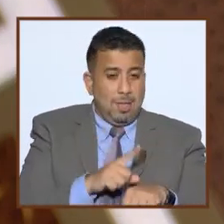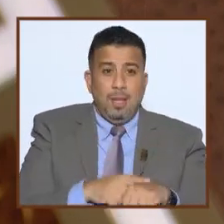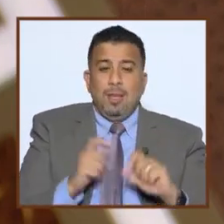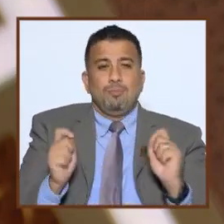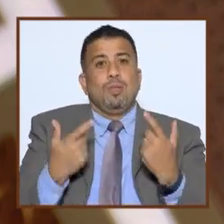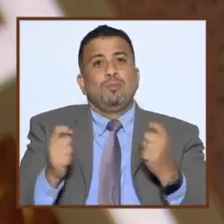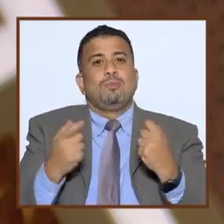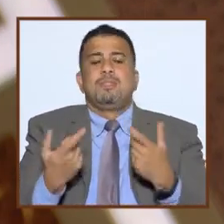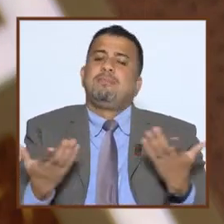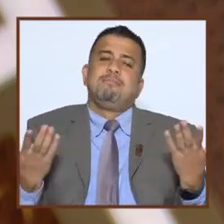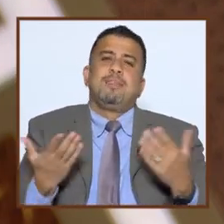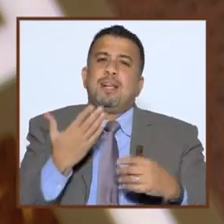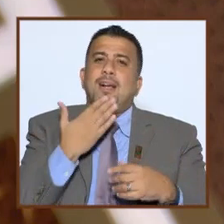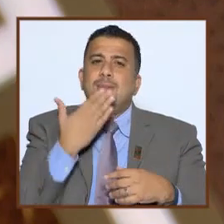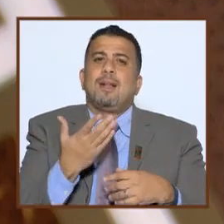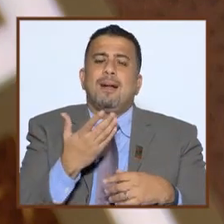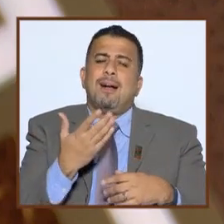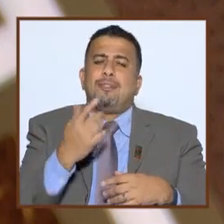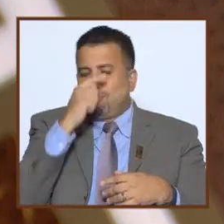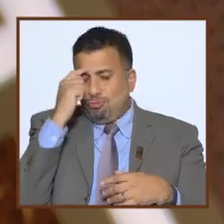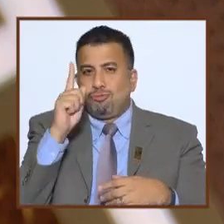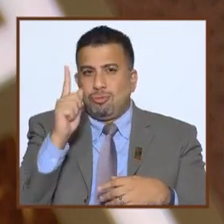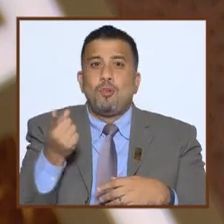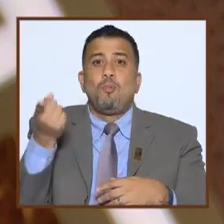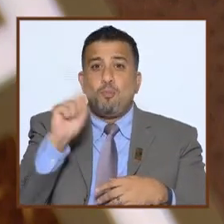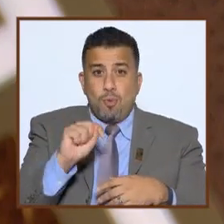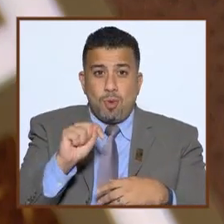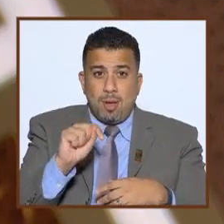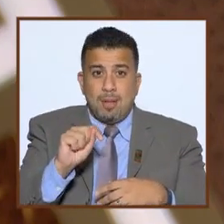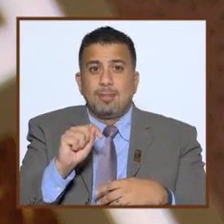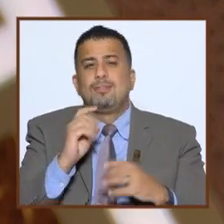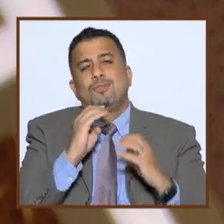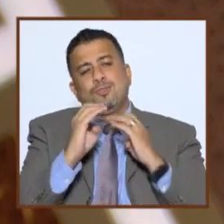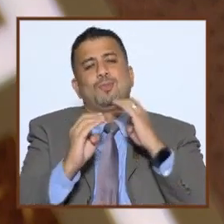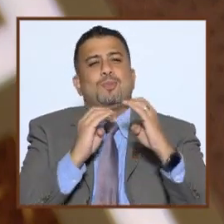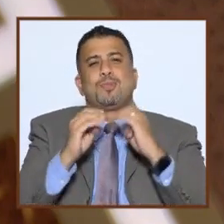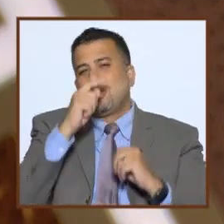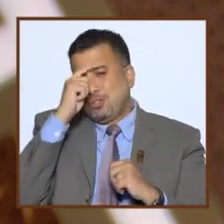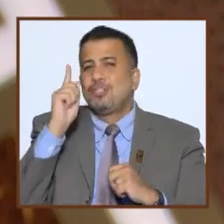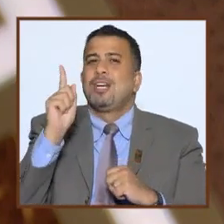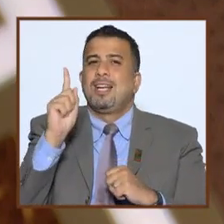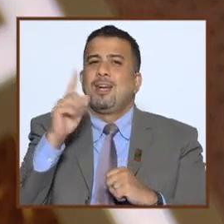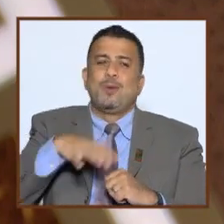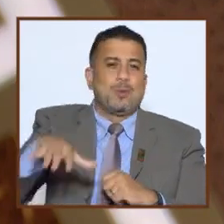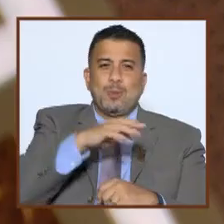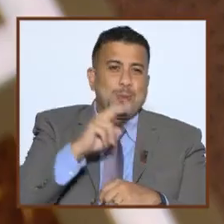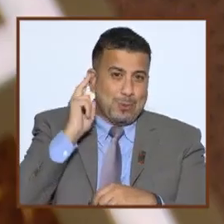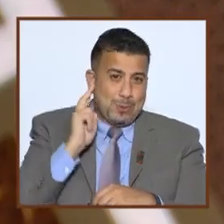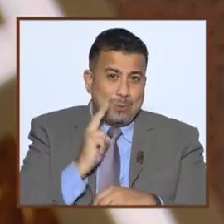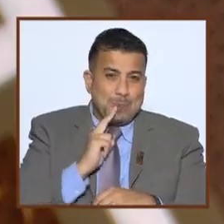لكن اعتقد في هذا كفايه يعني وبركه باذن الله ام احمد اعتذر منك غدا ان شاء الله ويجيب على